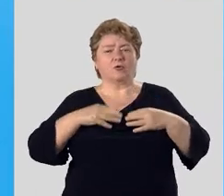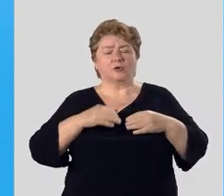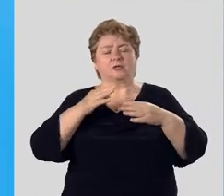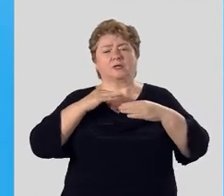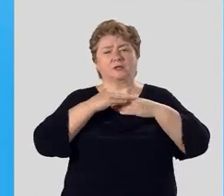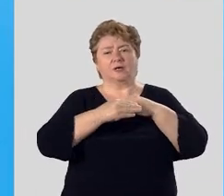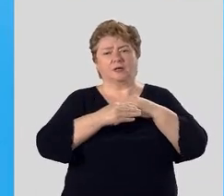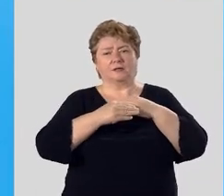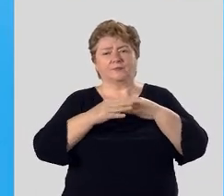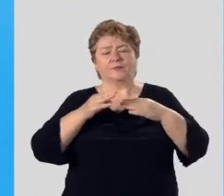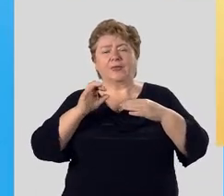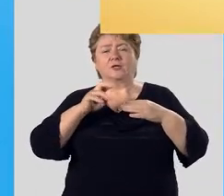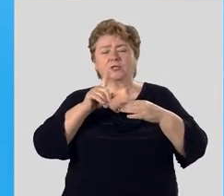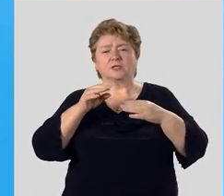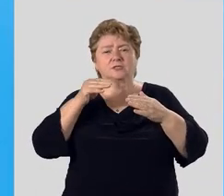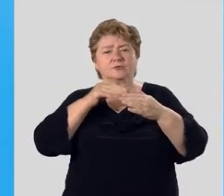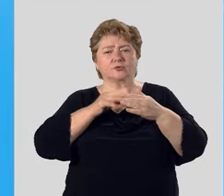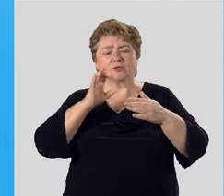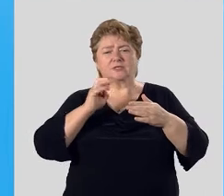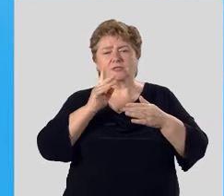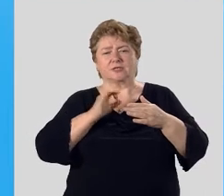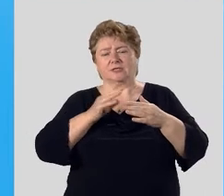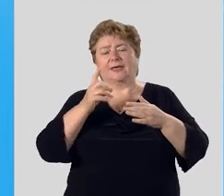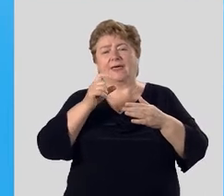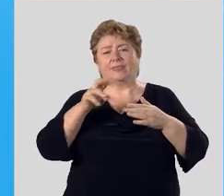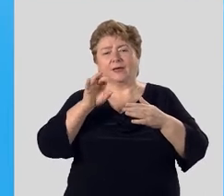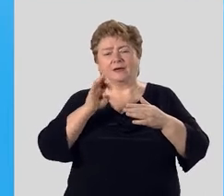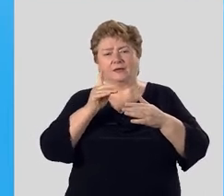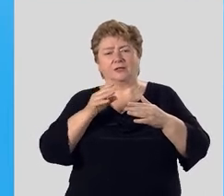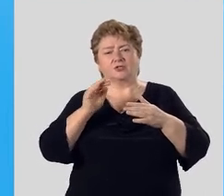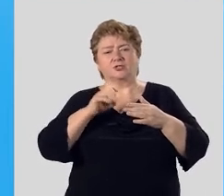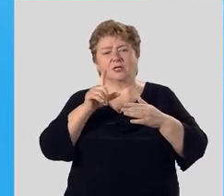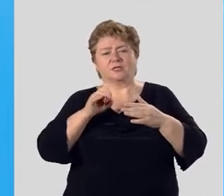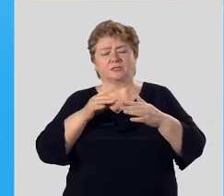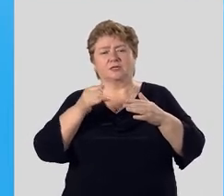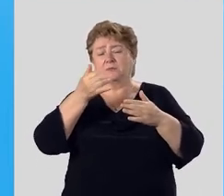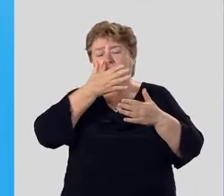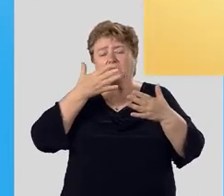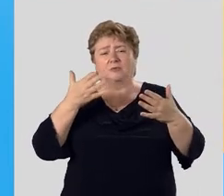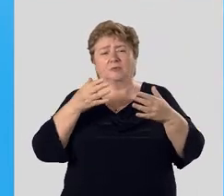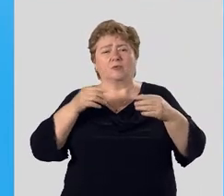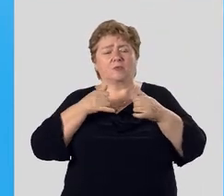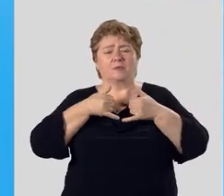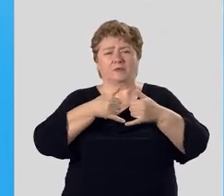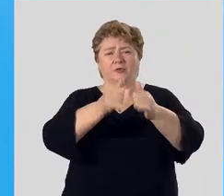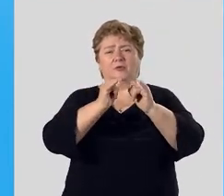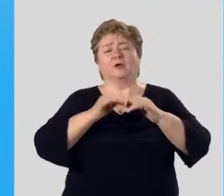и ткани. Железы внутренней секреции или эндокринные железы не имеют выводных